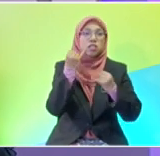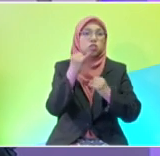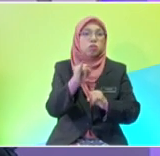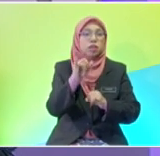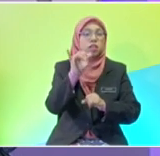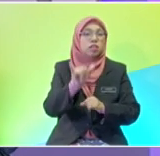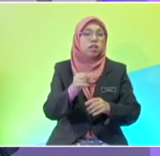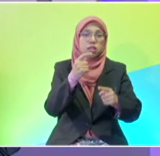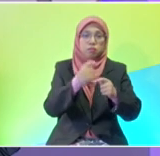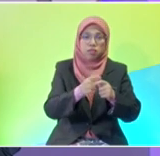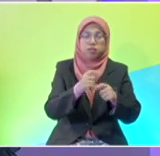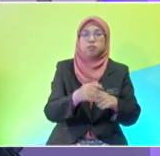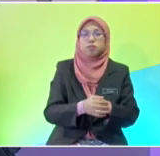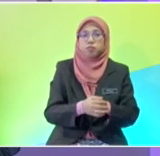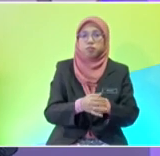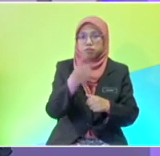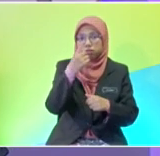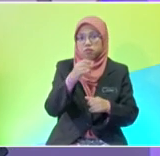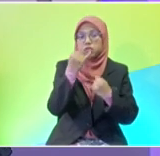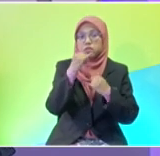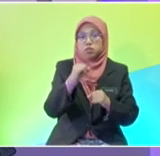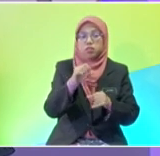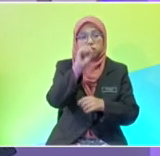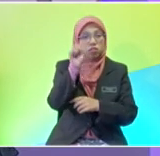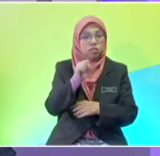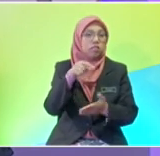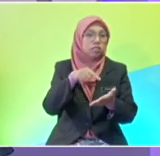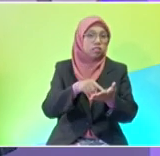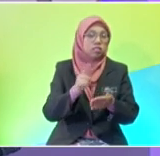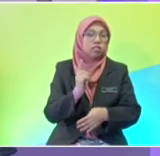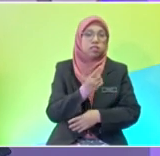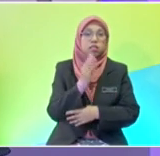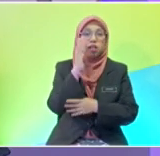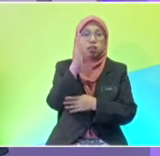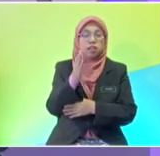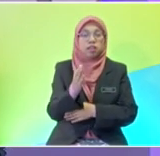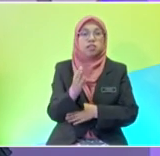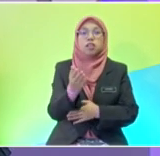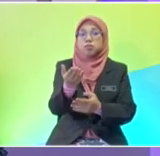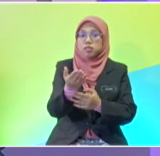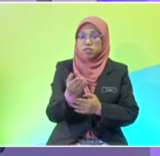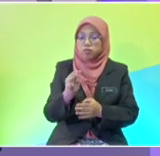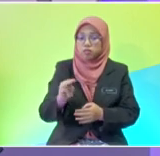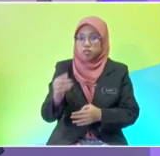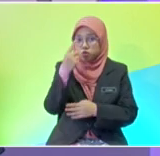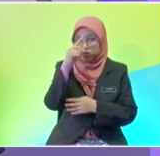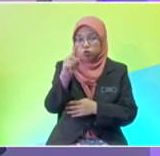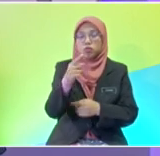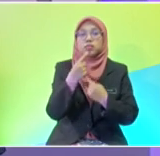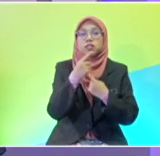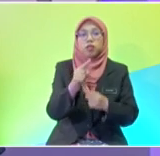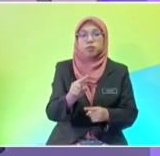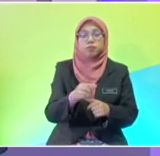untuk menjawab soal dan soal ini kita akan minta anak murid saya untuk menjawab Ya saya